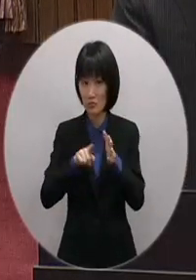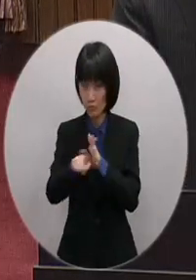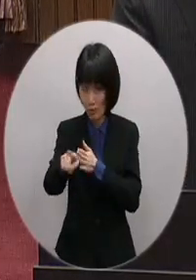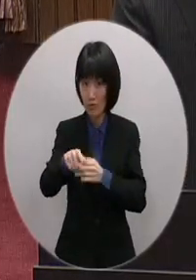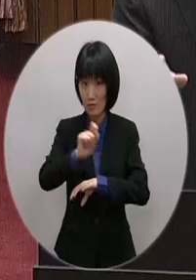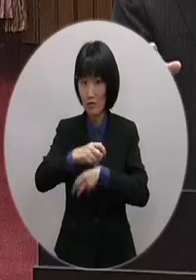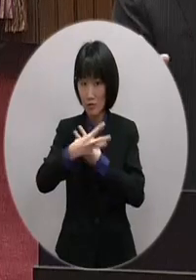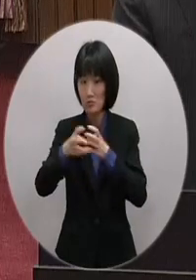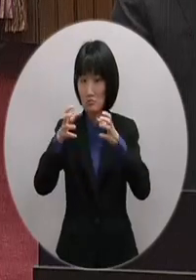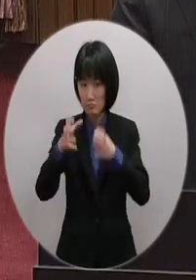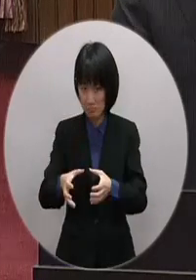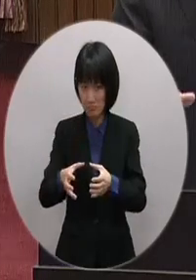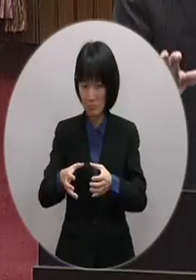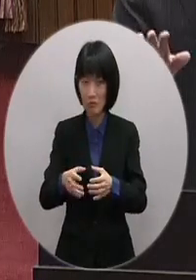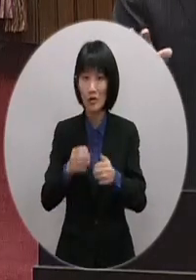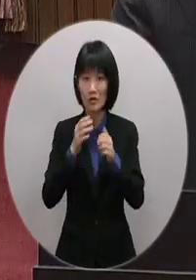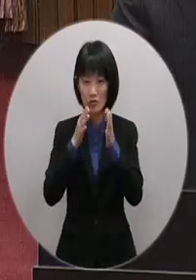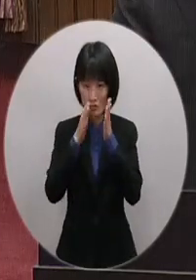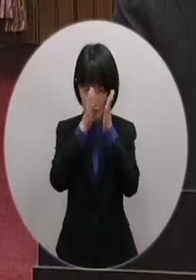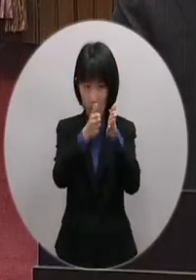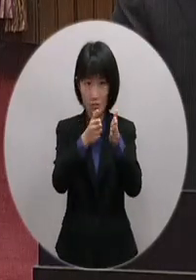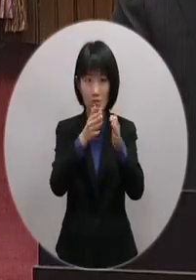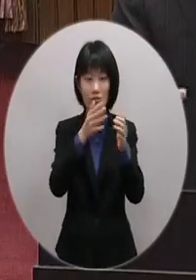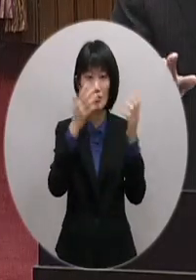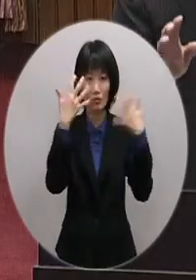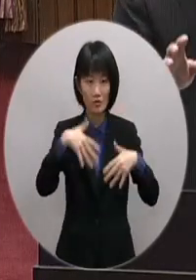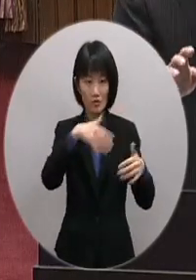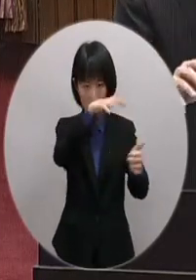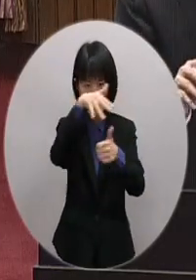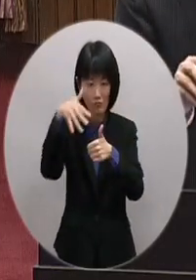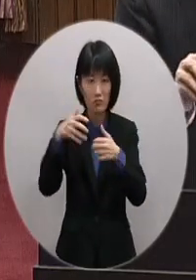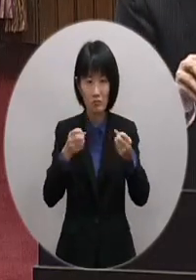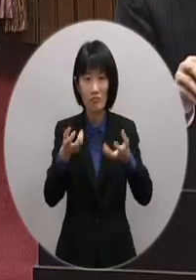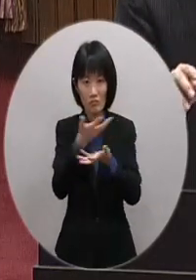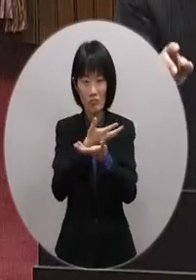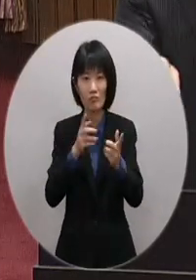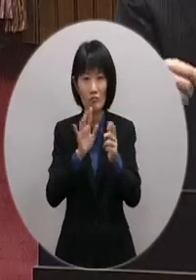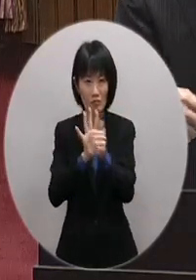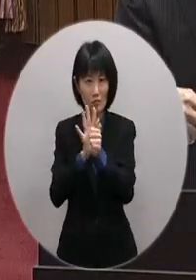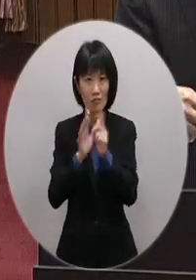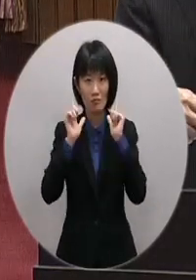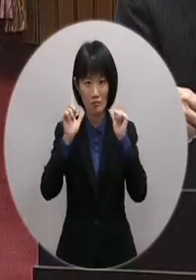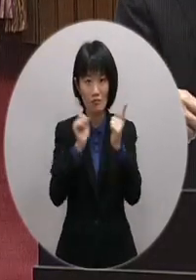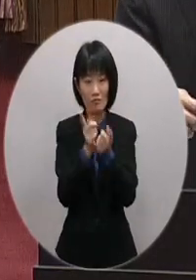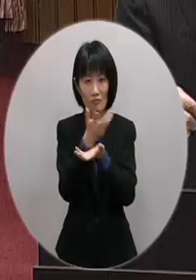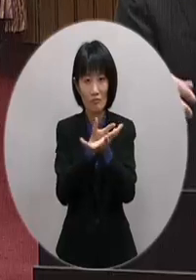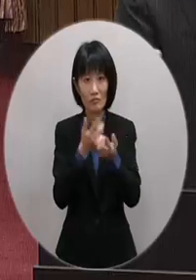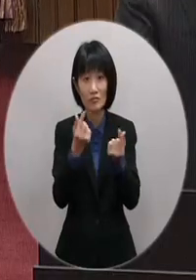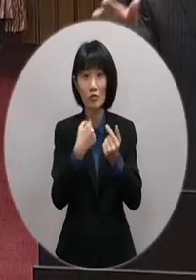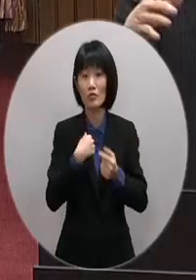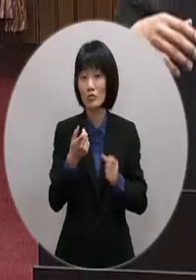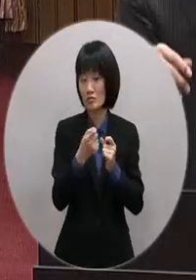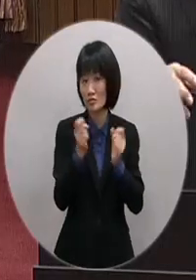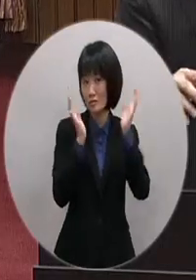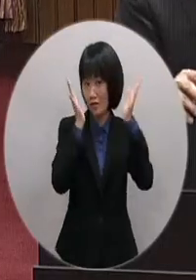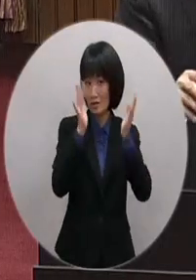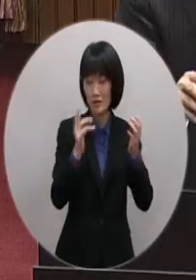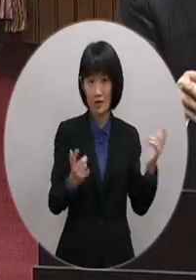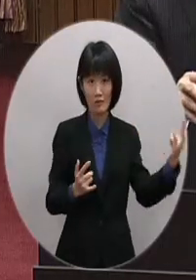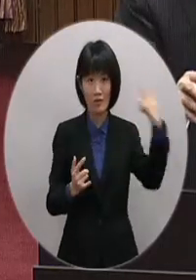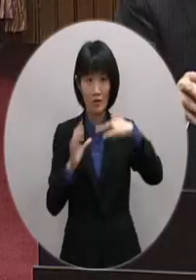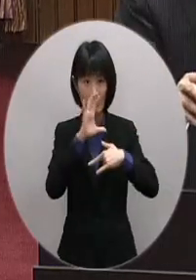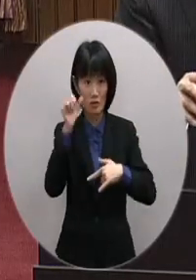办公室。专门把这些在做协调，譬如说，我最近从马来西亚回来，我已经得